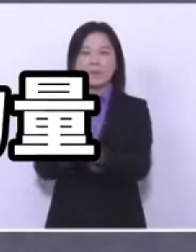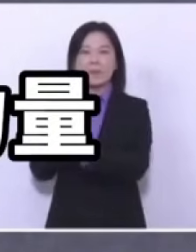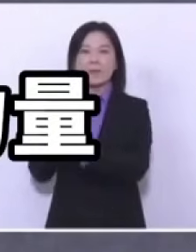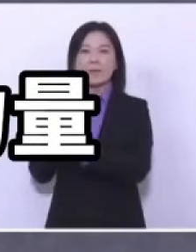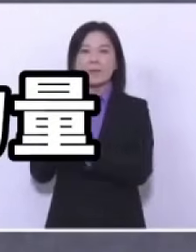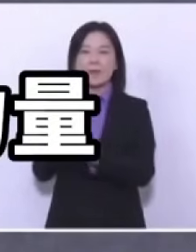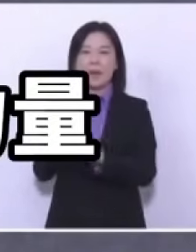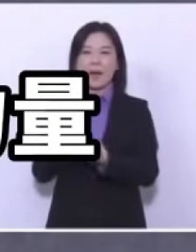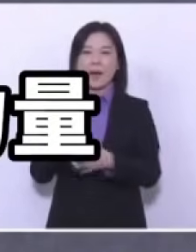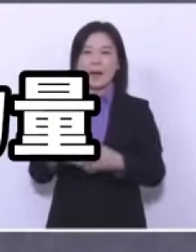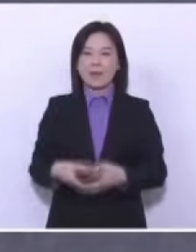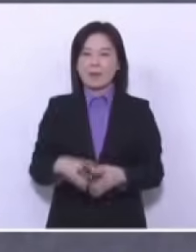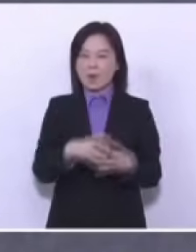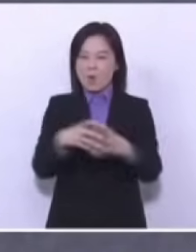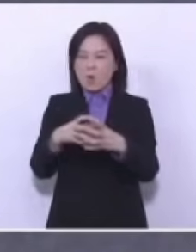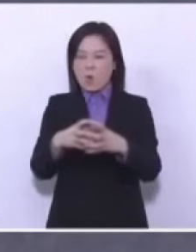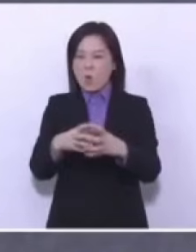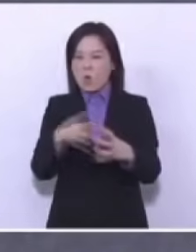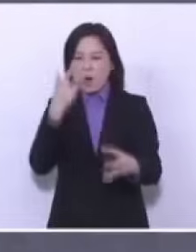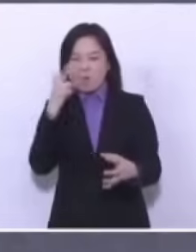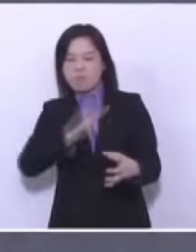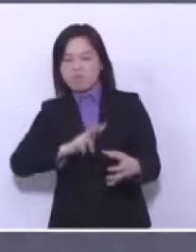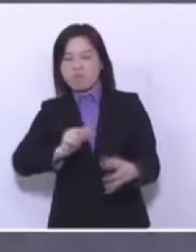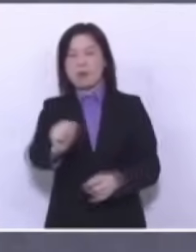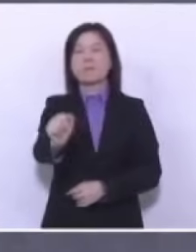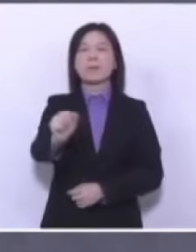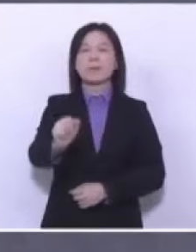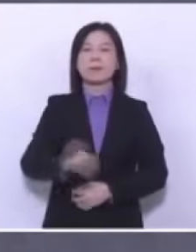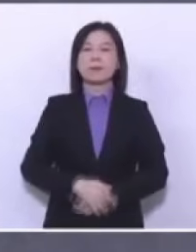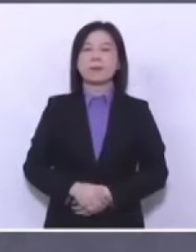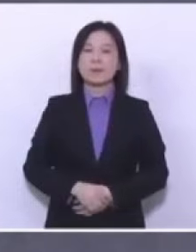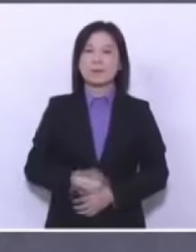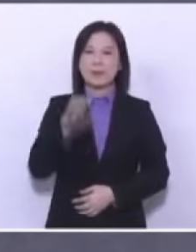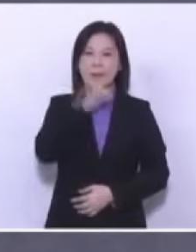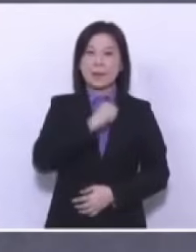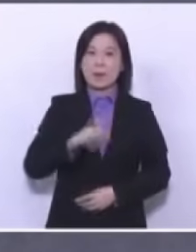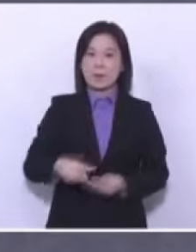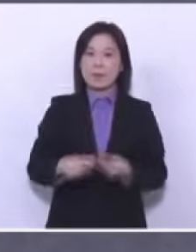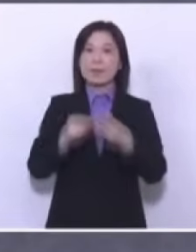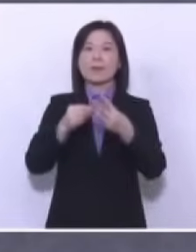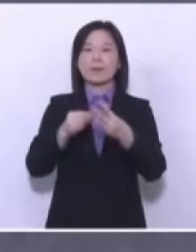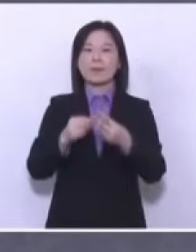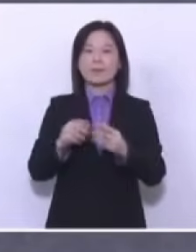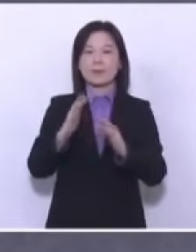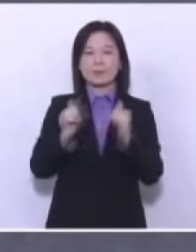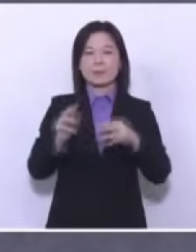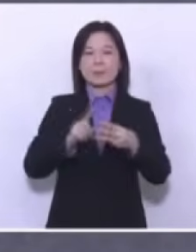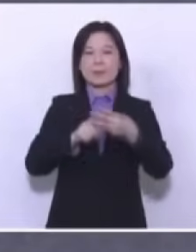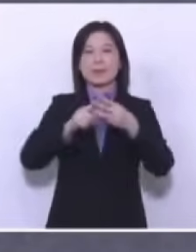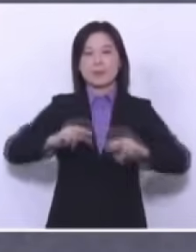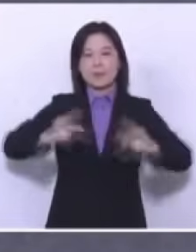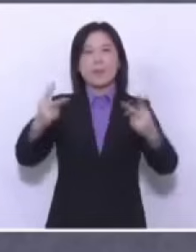股不能忽视的力量。台湾第三波民主改革已经发动了，